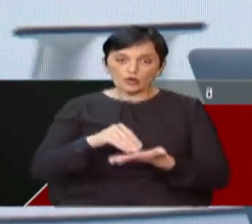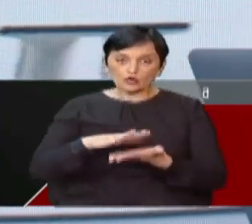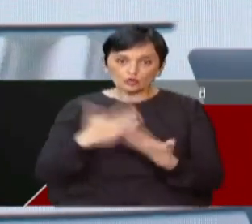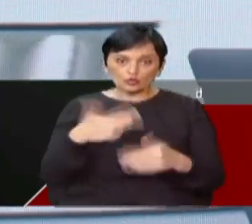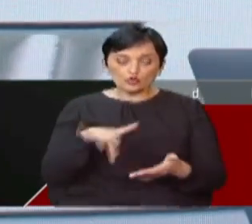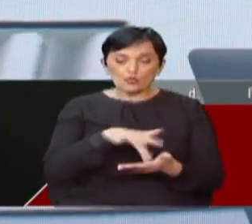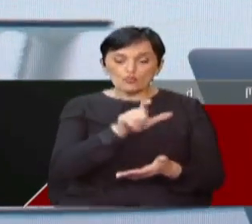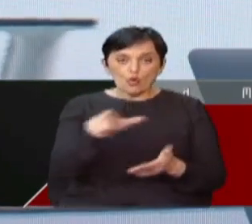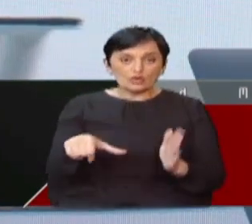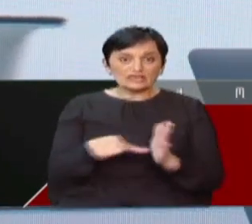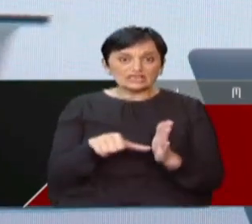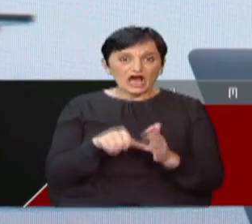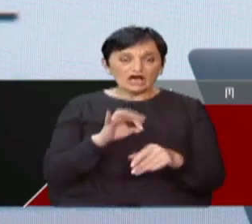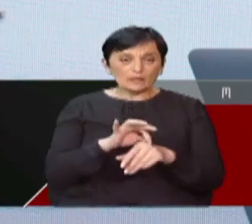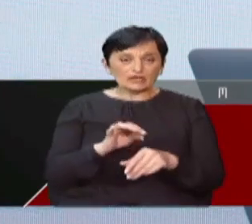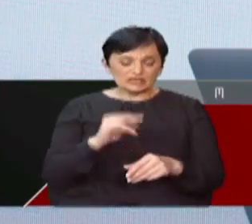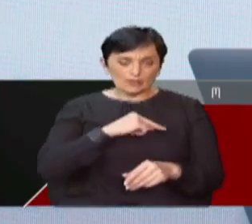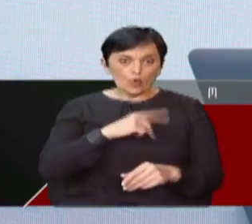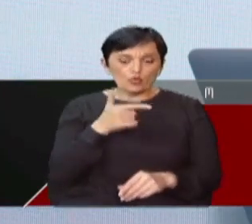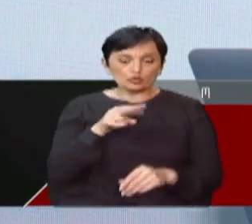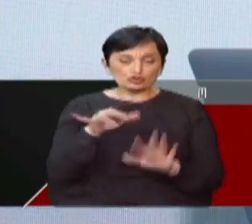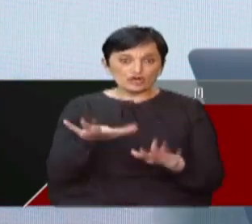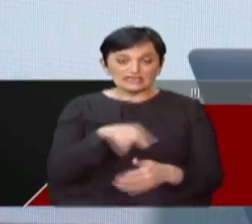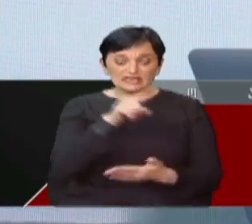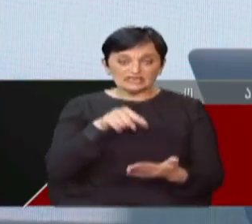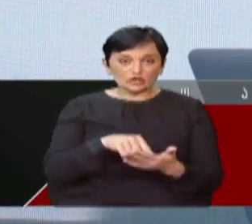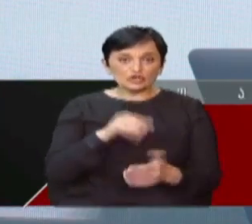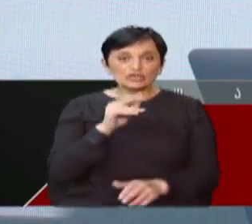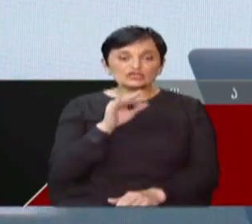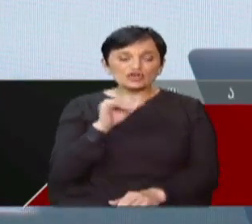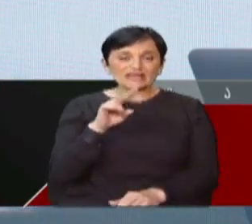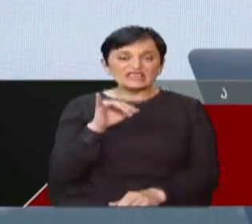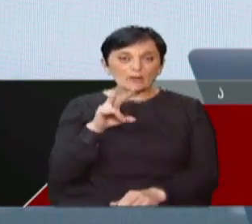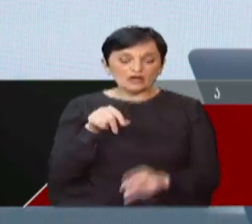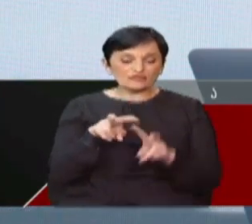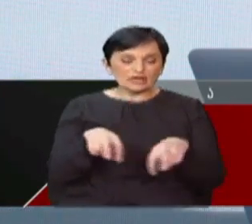არა მოქალაქეების დახმარების სამუშაოები გურჯაანში. საკითხს ჟანა დიდებაშვილი არკვევს.